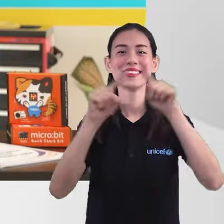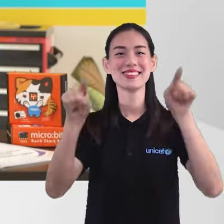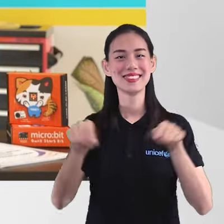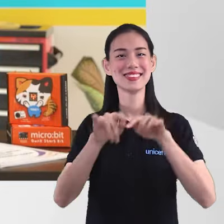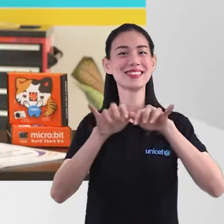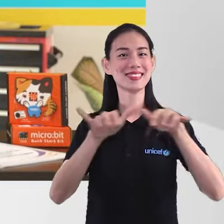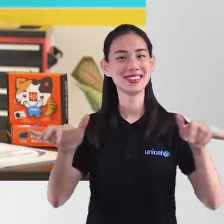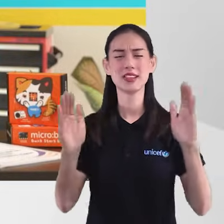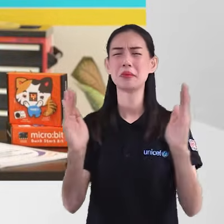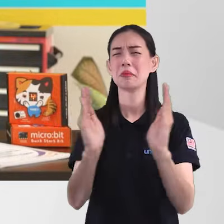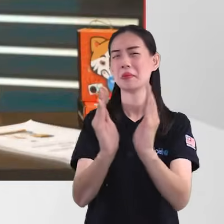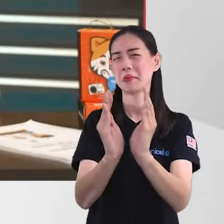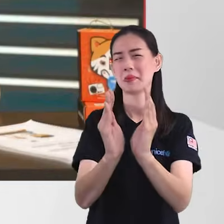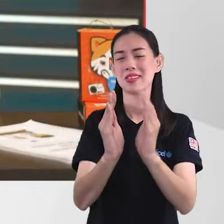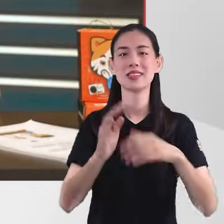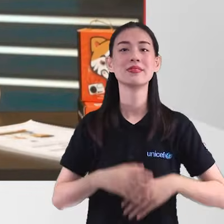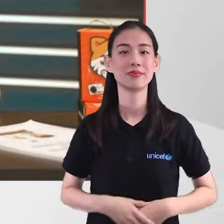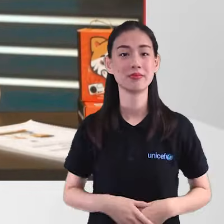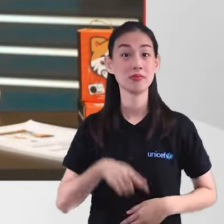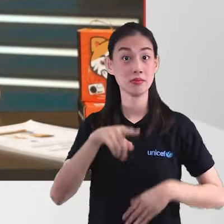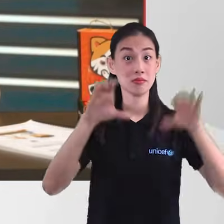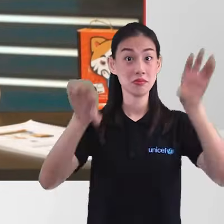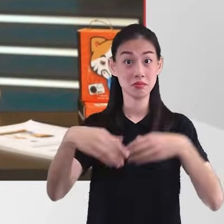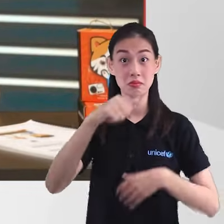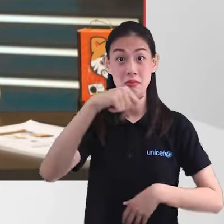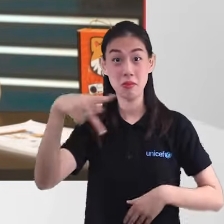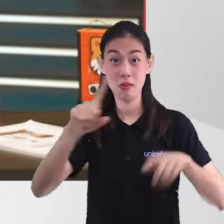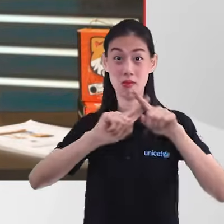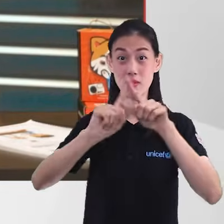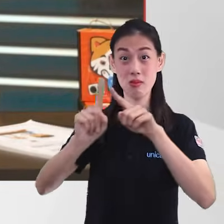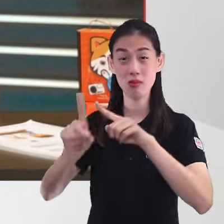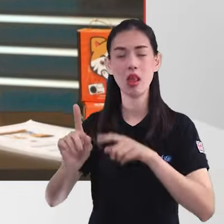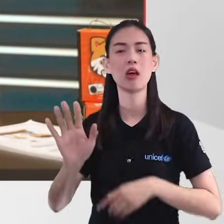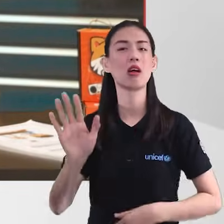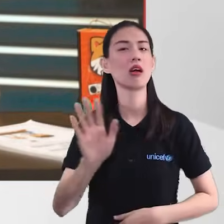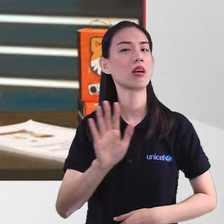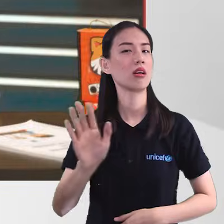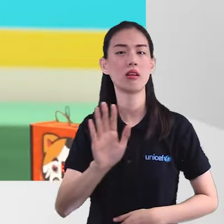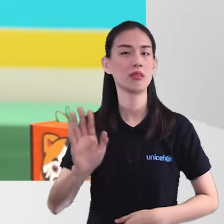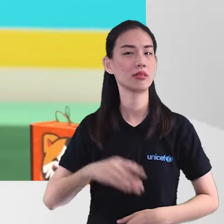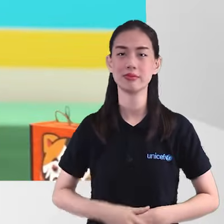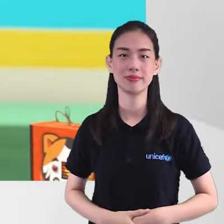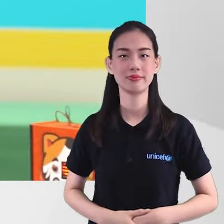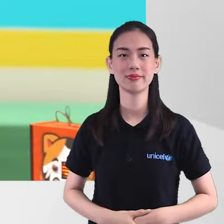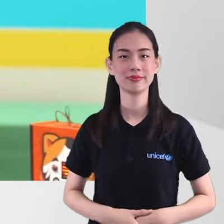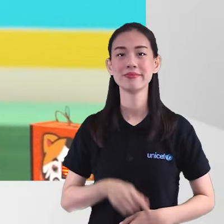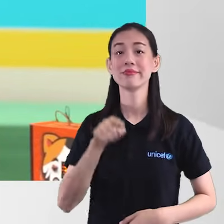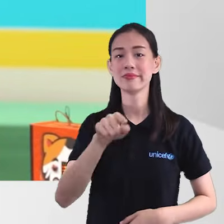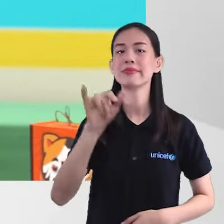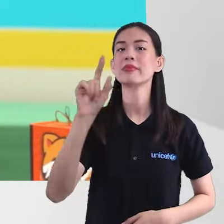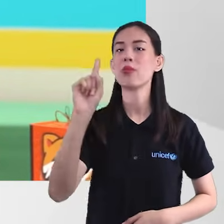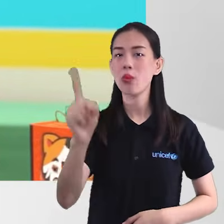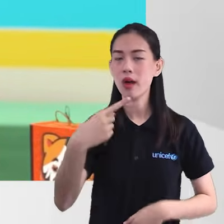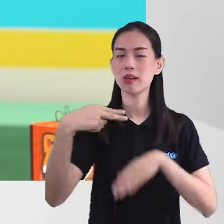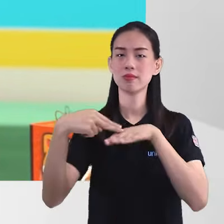seperti komputer yang telah dikecilkan. Walaupun mikro pengawal tidak mampu untuk menjalankan beratus aplikasi seperti laptop, tetapi mikro pengawal mampu